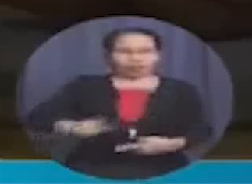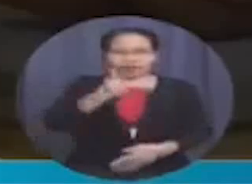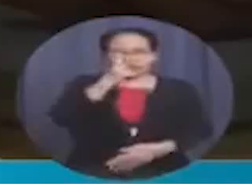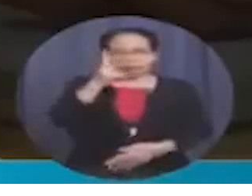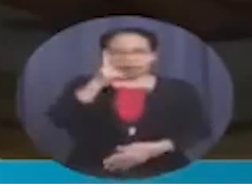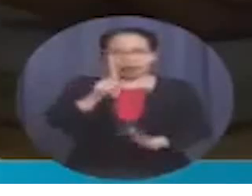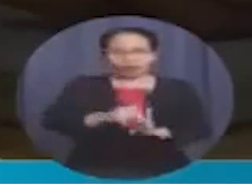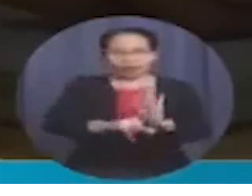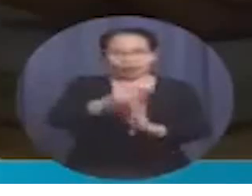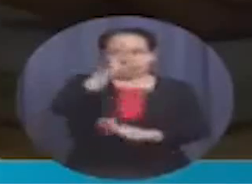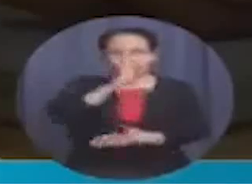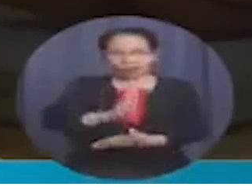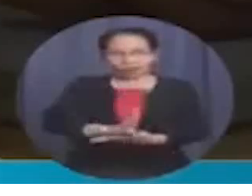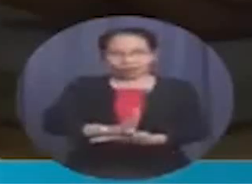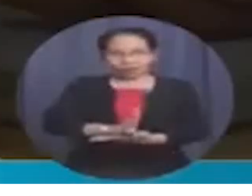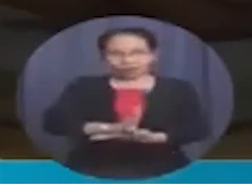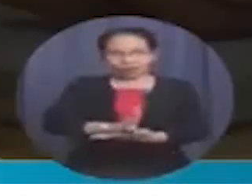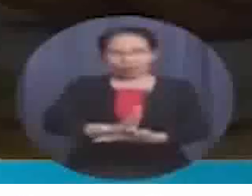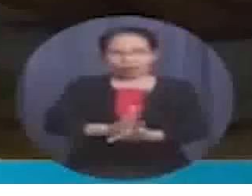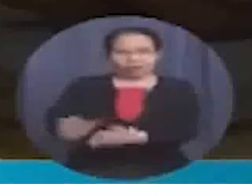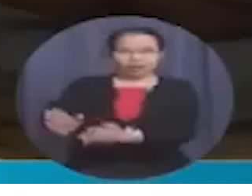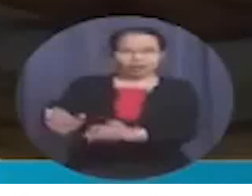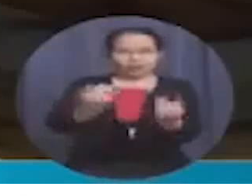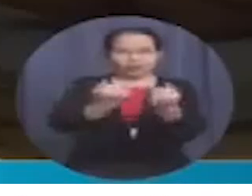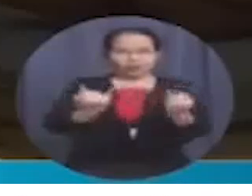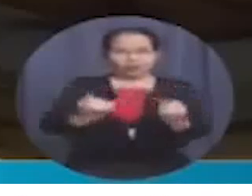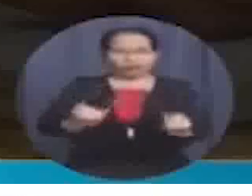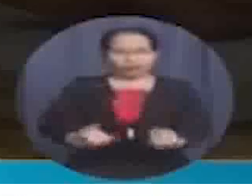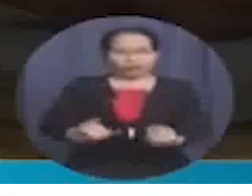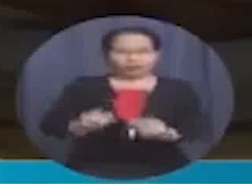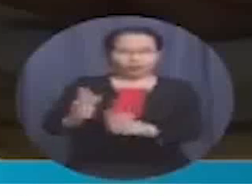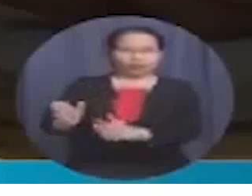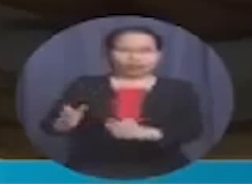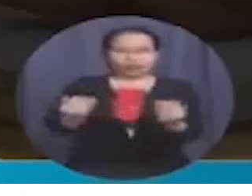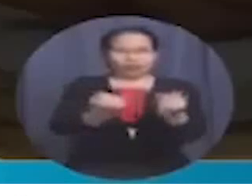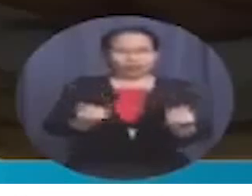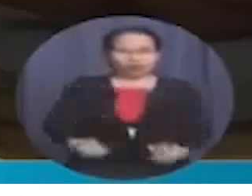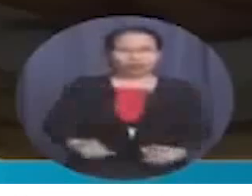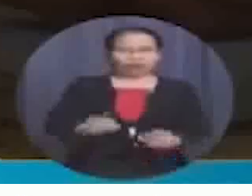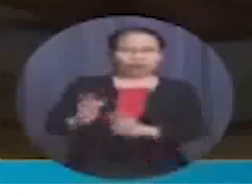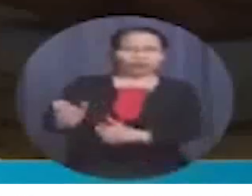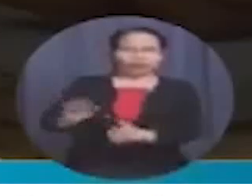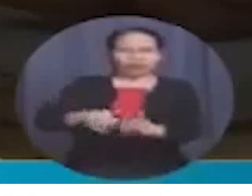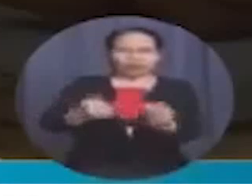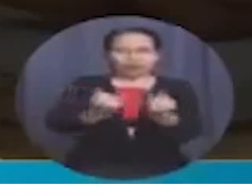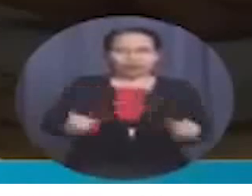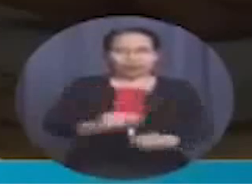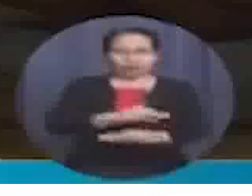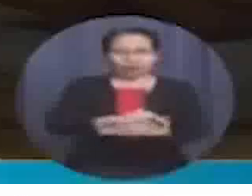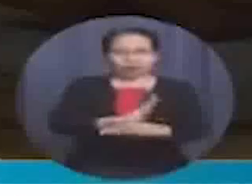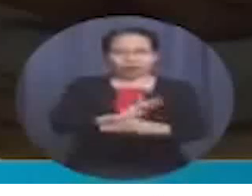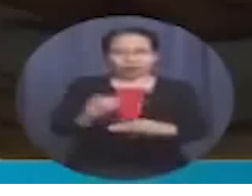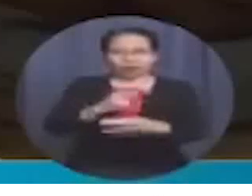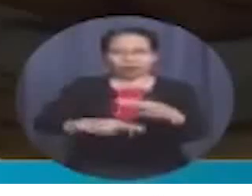kapatid, utos ng Diyos yan eh. Umalis ka sa Diyos-Diyusan, sa mga ginawa ng kamay ng tao. Sabi